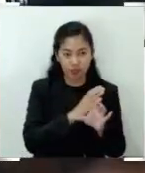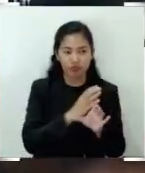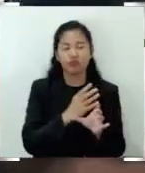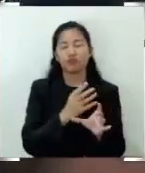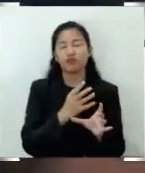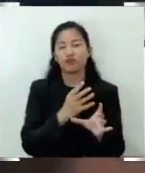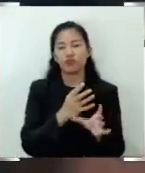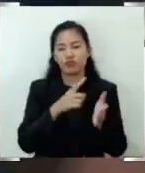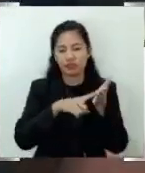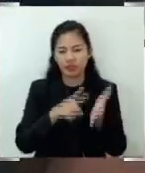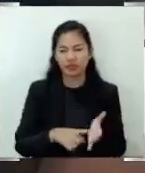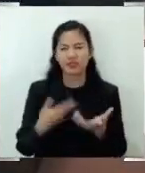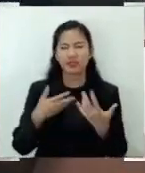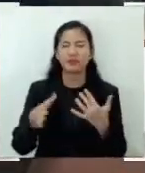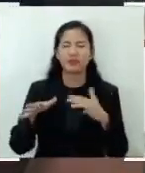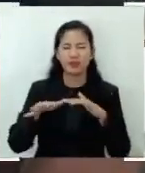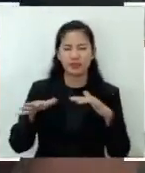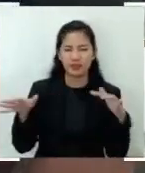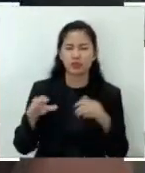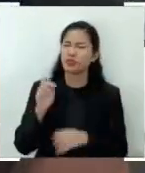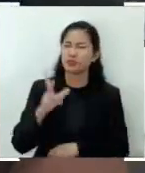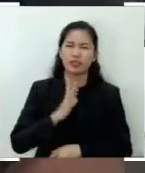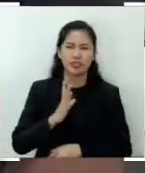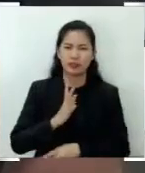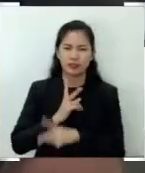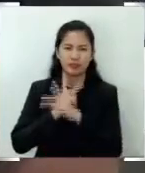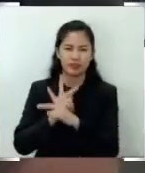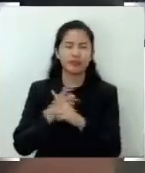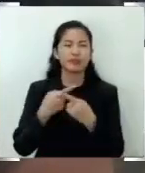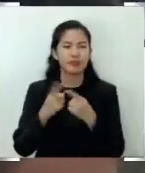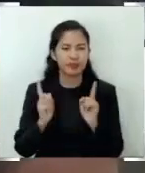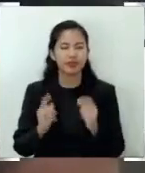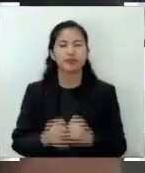din. Para sa atin din yon. Kaya lang, minsan